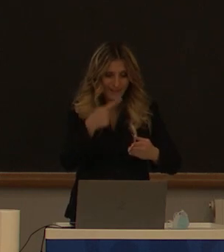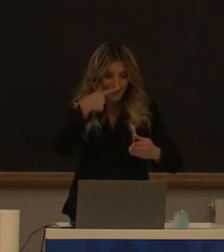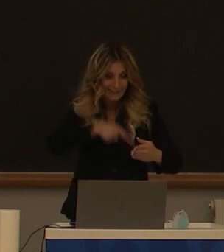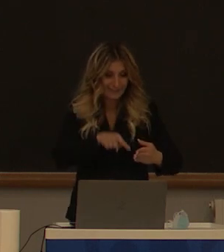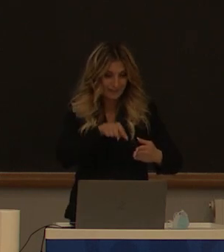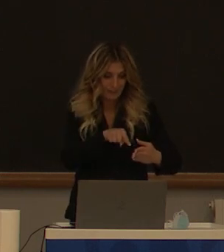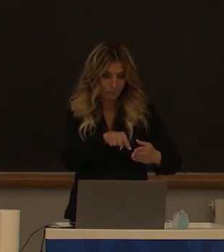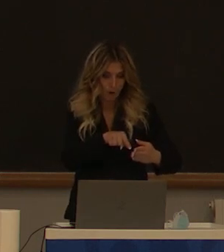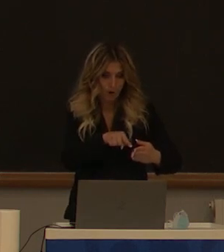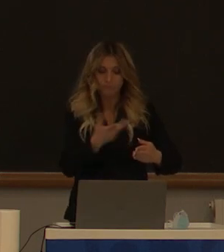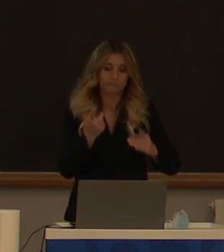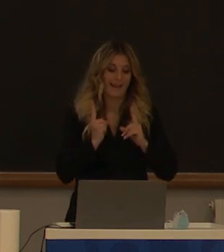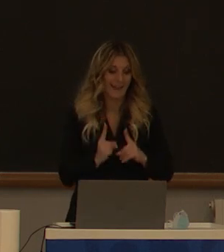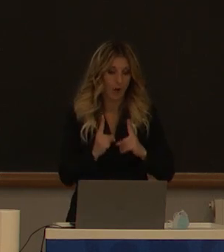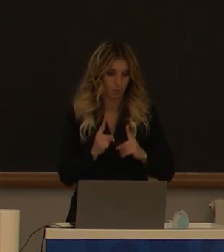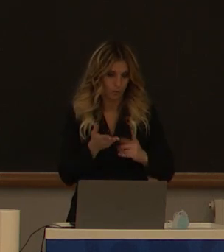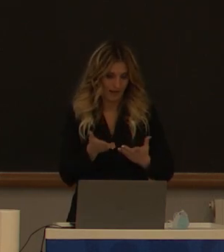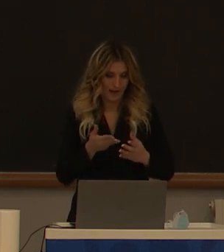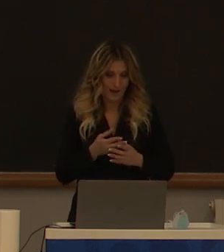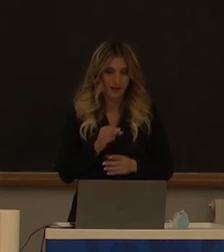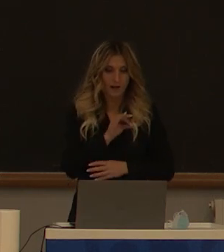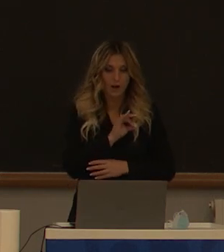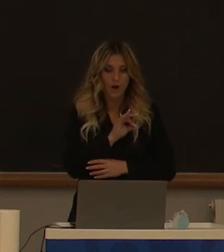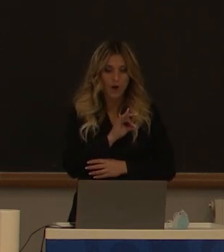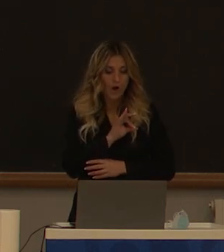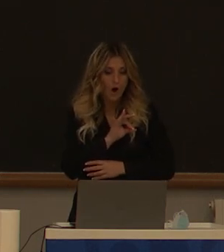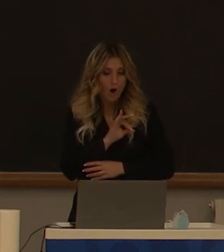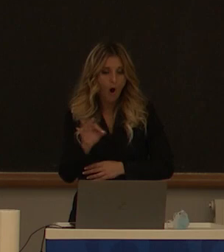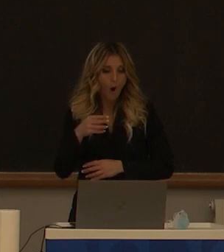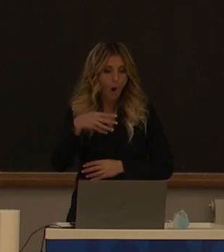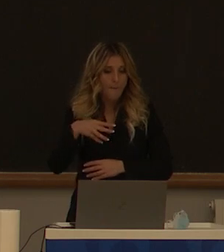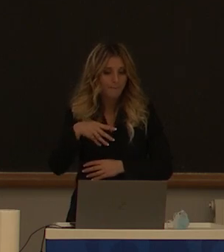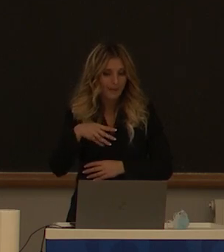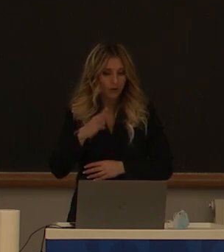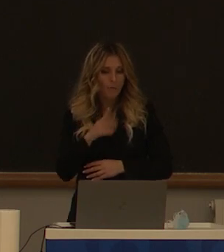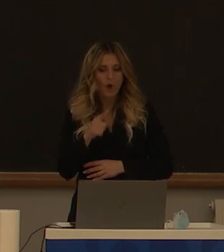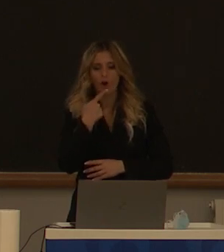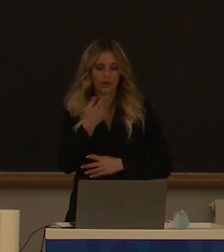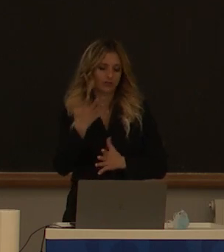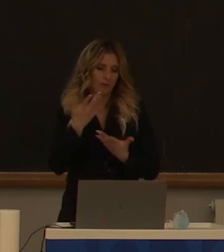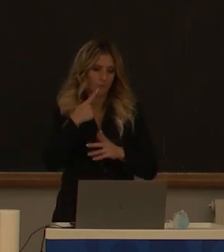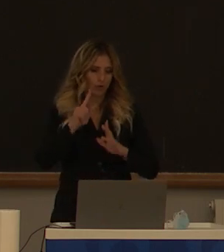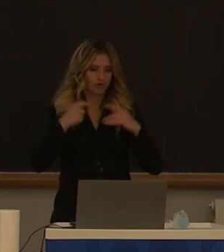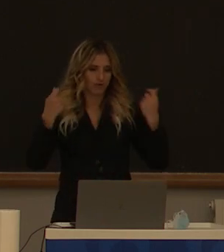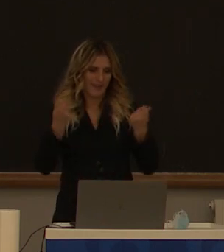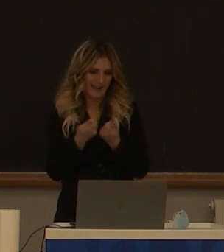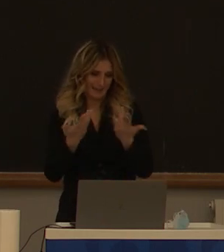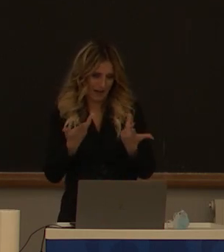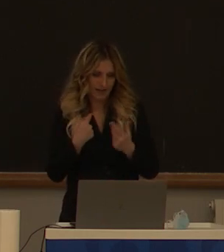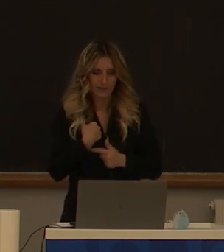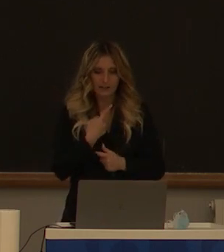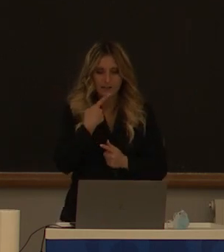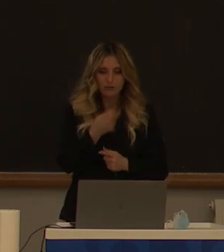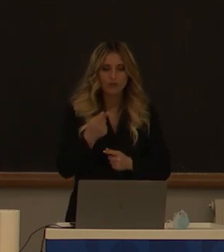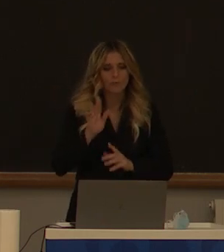tipo naturalistico, o il microbiologo generale, che spesso, diciamo, ha